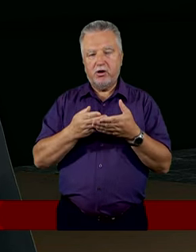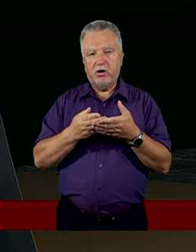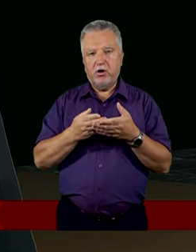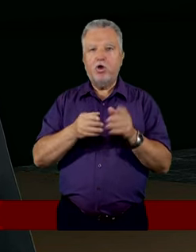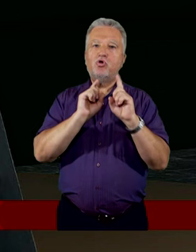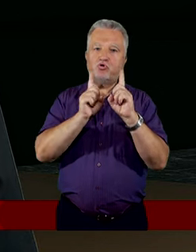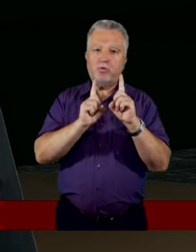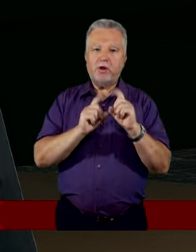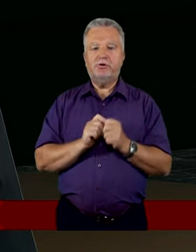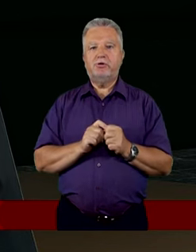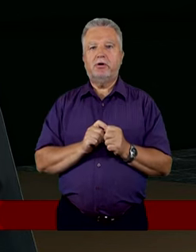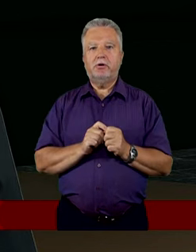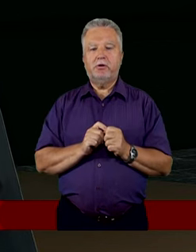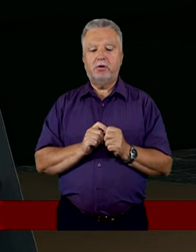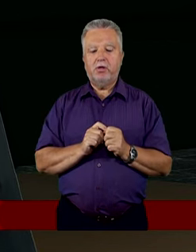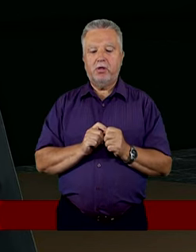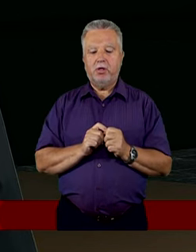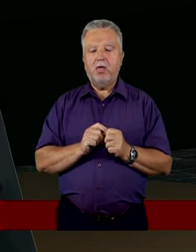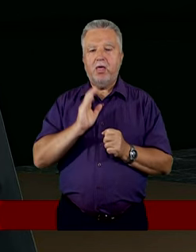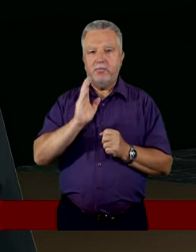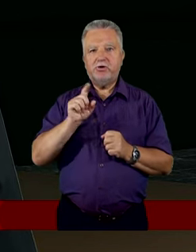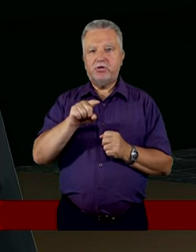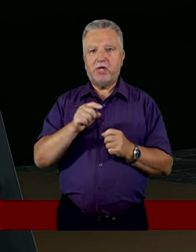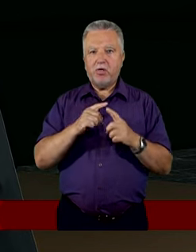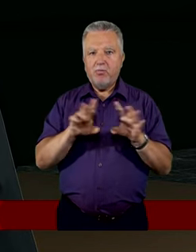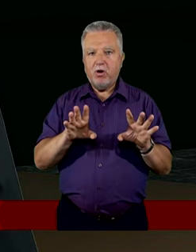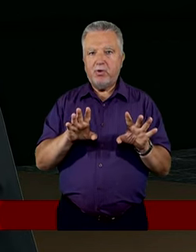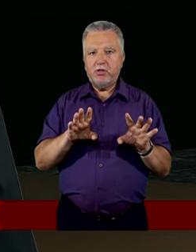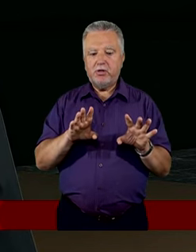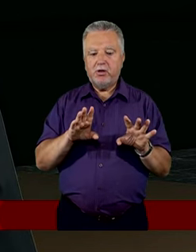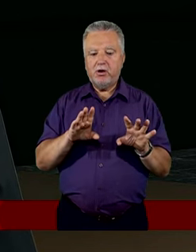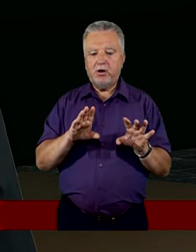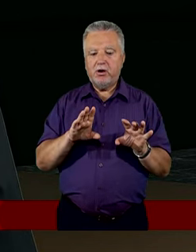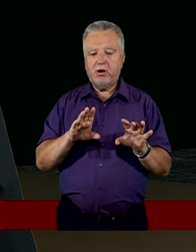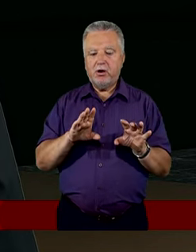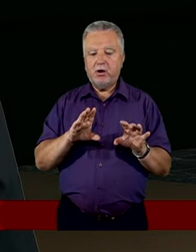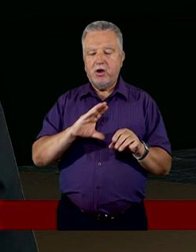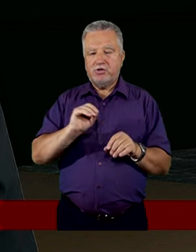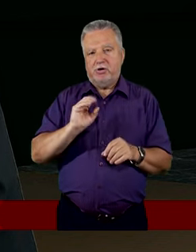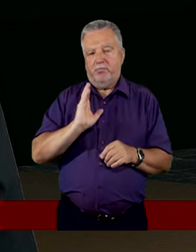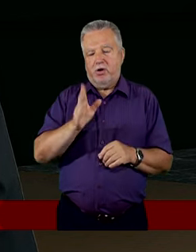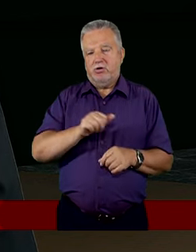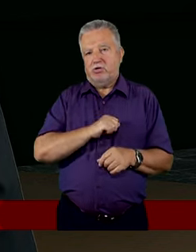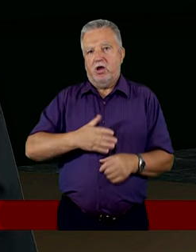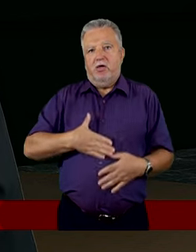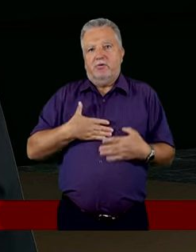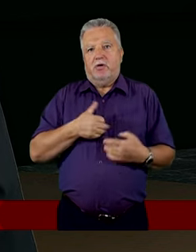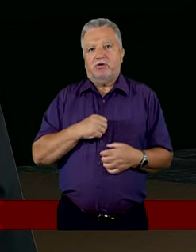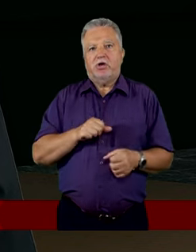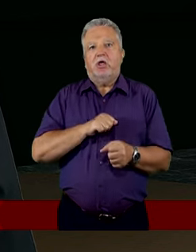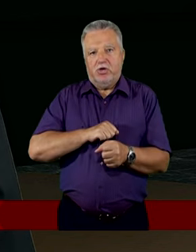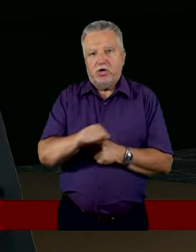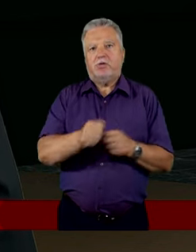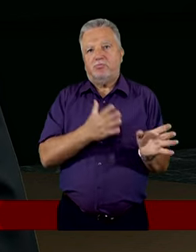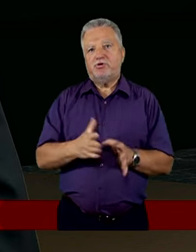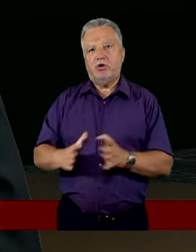czuwajcie o pewnej czujności, że będzie taki moment, że wydawać się będzie, że jesteśmy